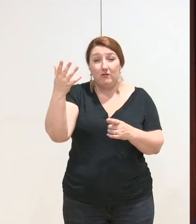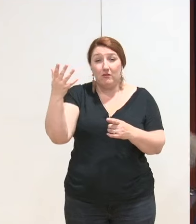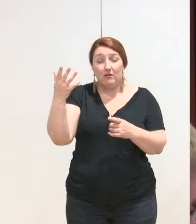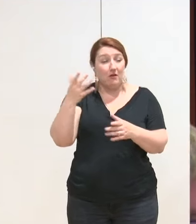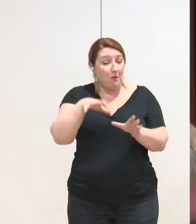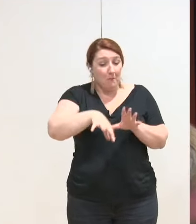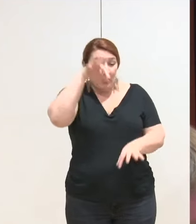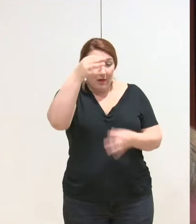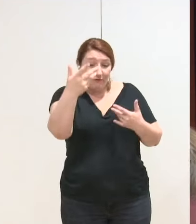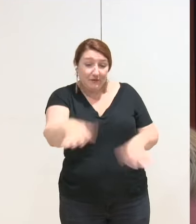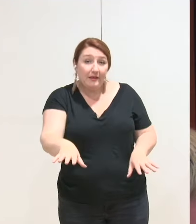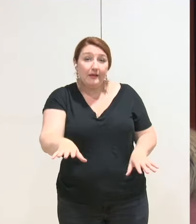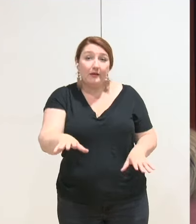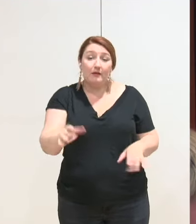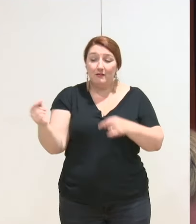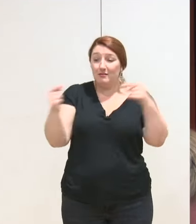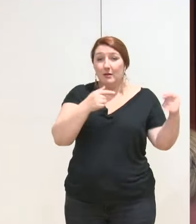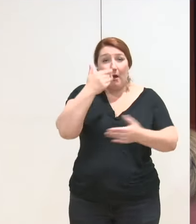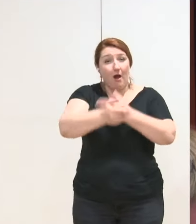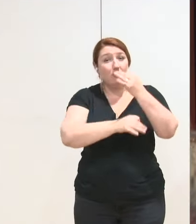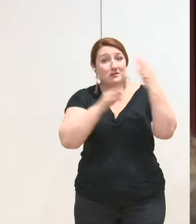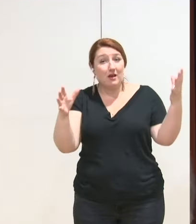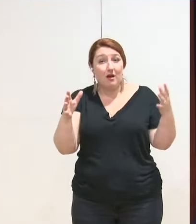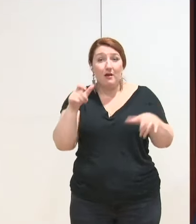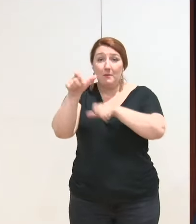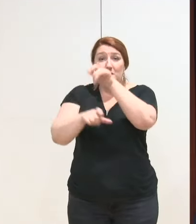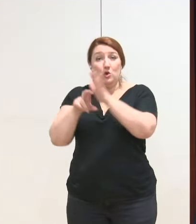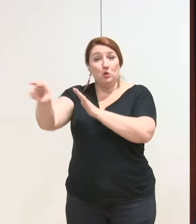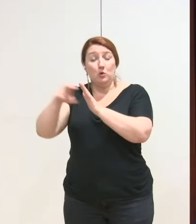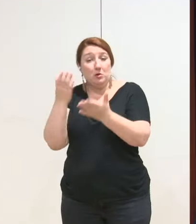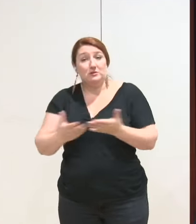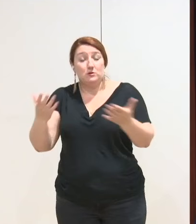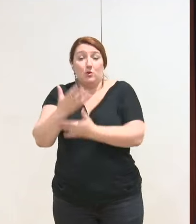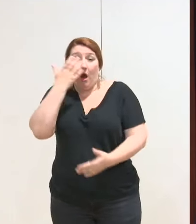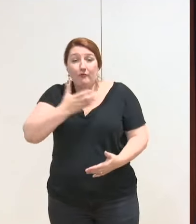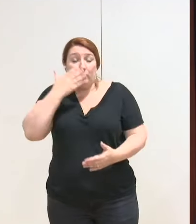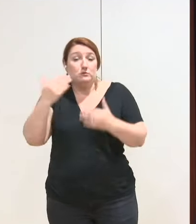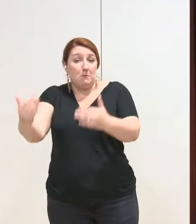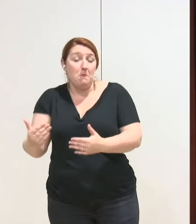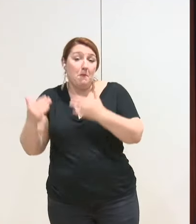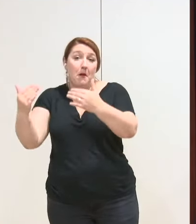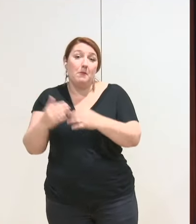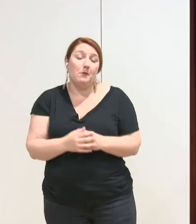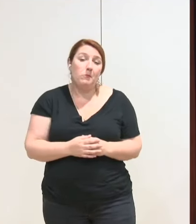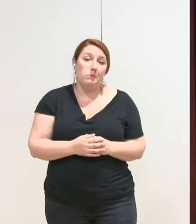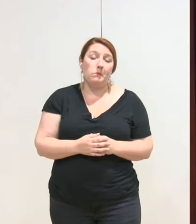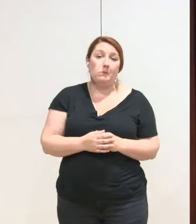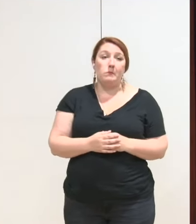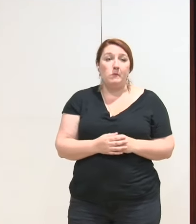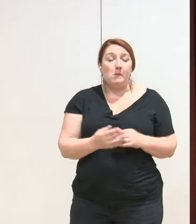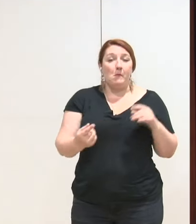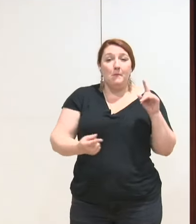faites preuve de pragmatisme nous pourrons nous aussi le faire regardez comment nous avons dû en